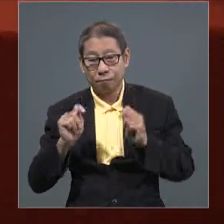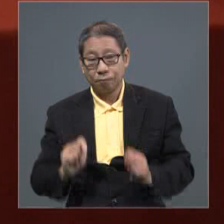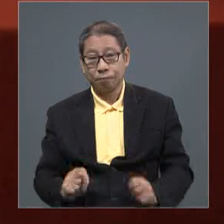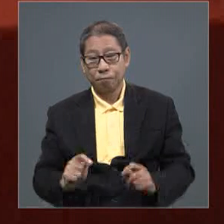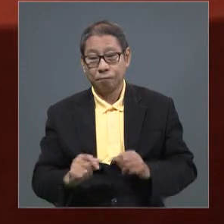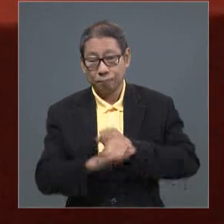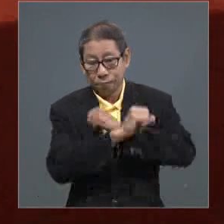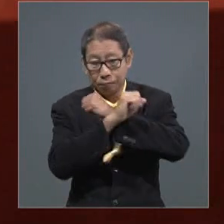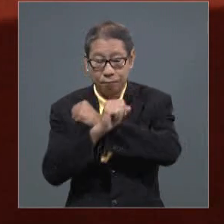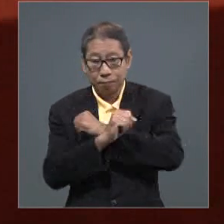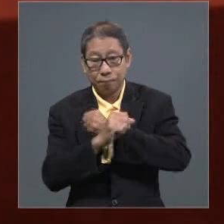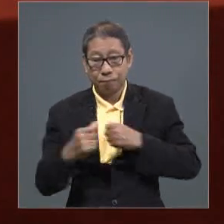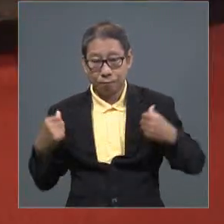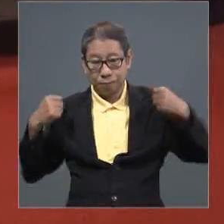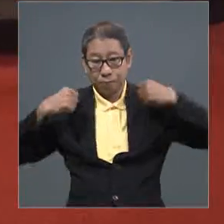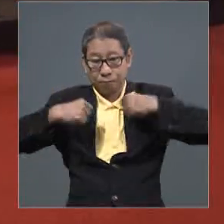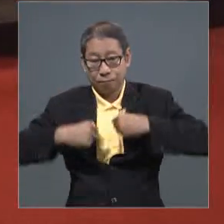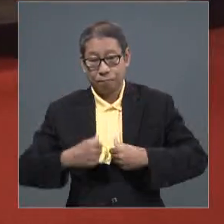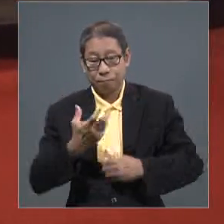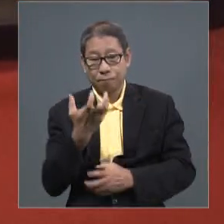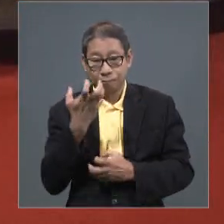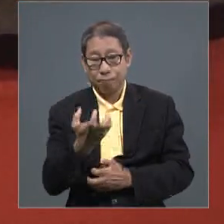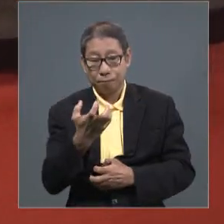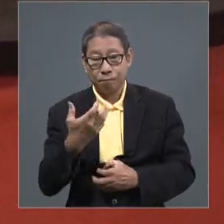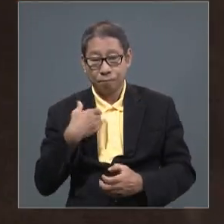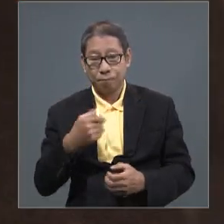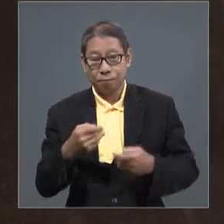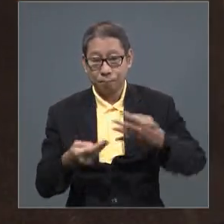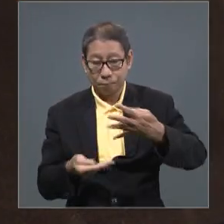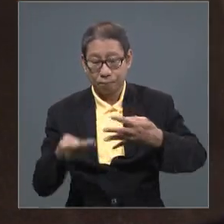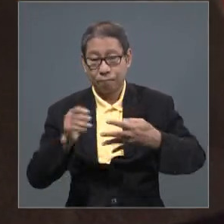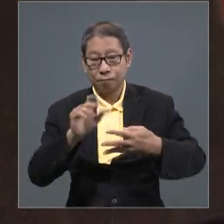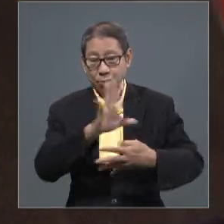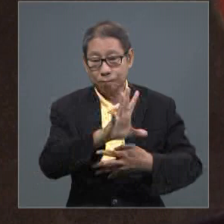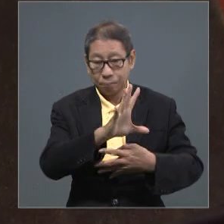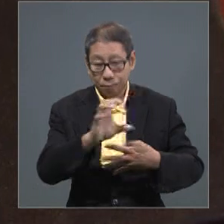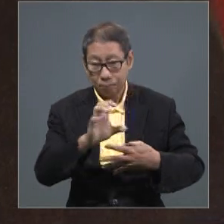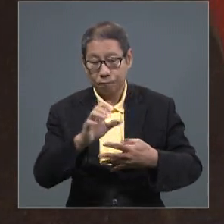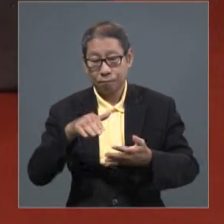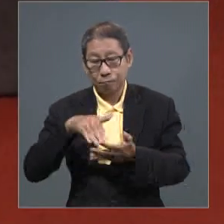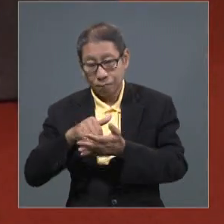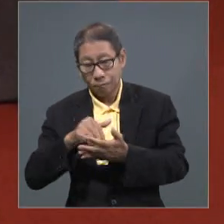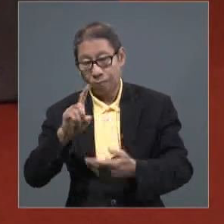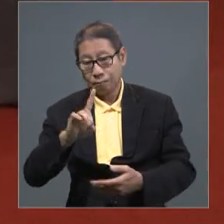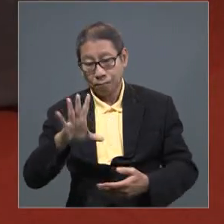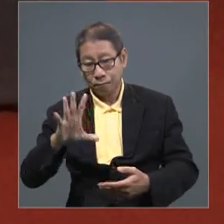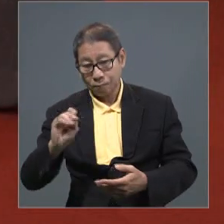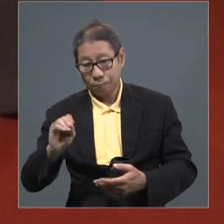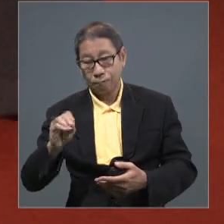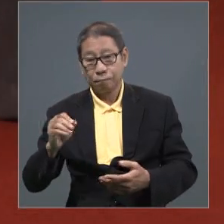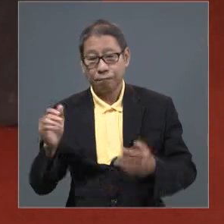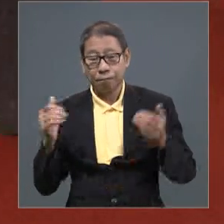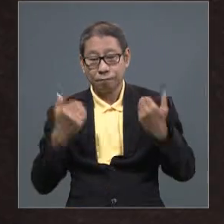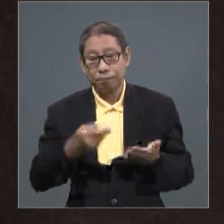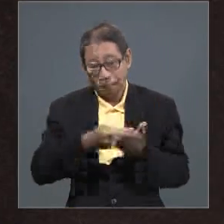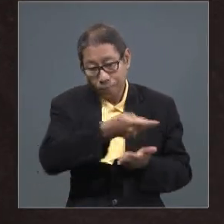เกราะพร้อมแผ่นเกราะแข็งนะคะระดับ3 500ตัวและเกราะอ่อนอีก150ตัวก็มีการแจก